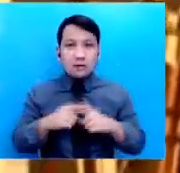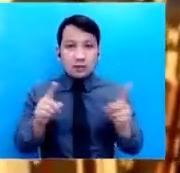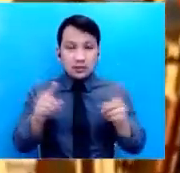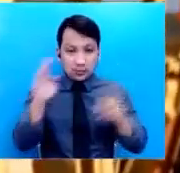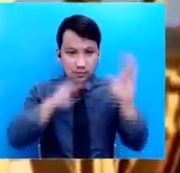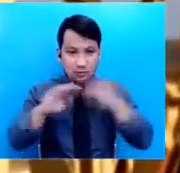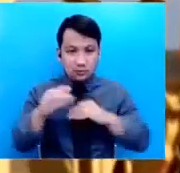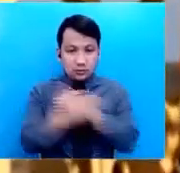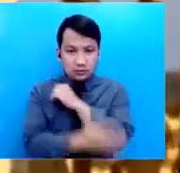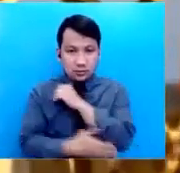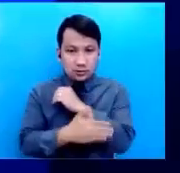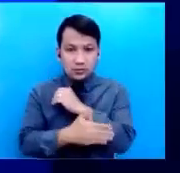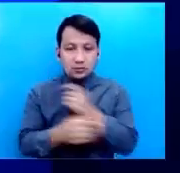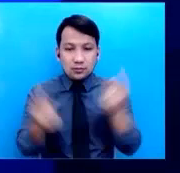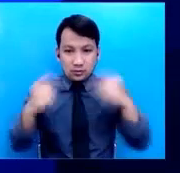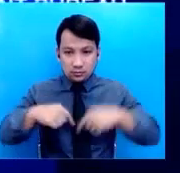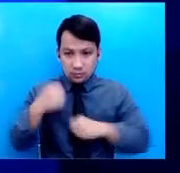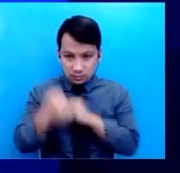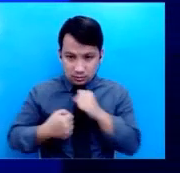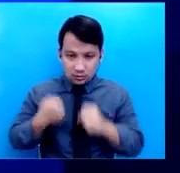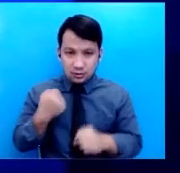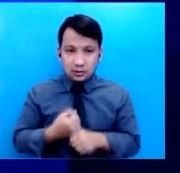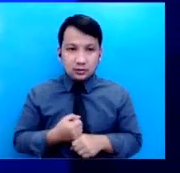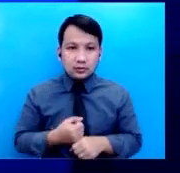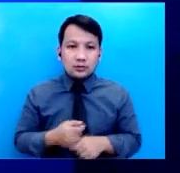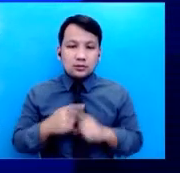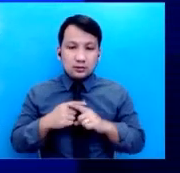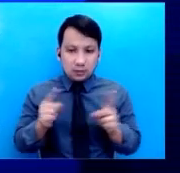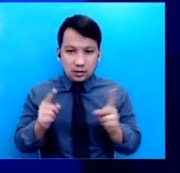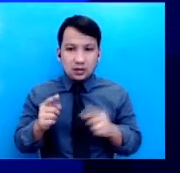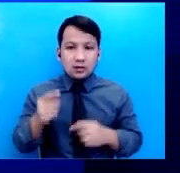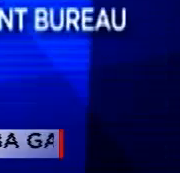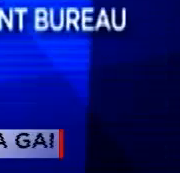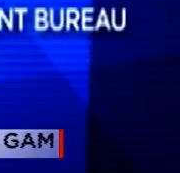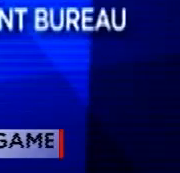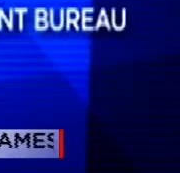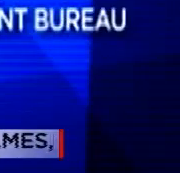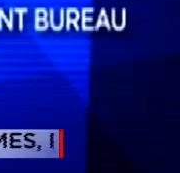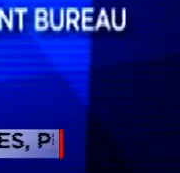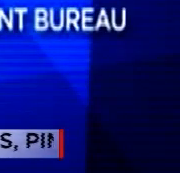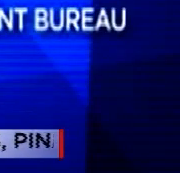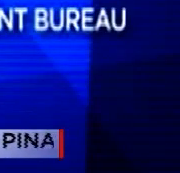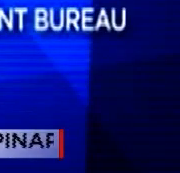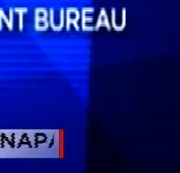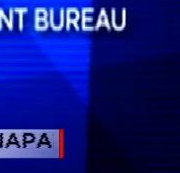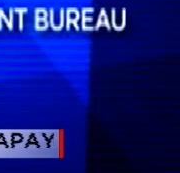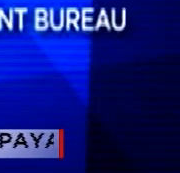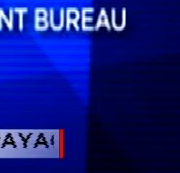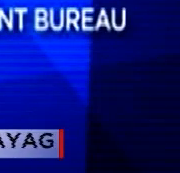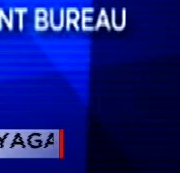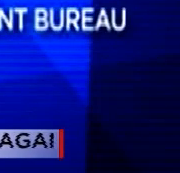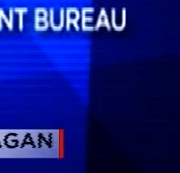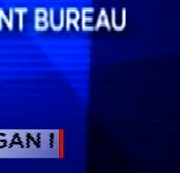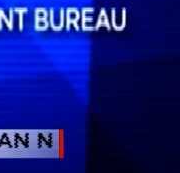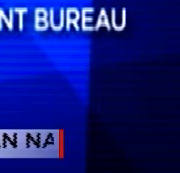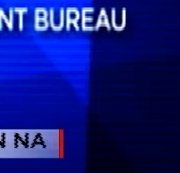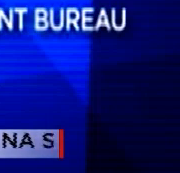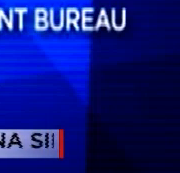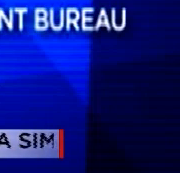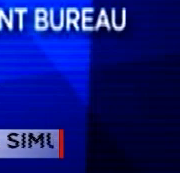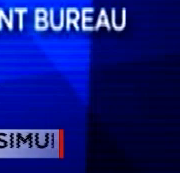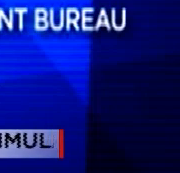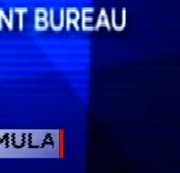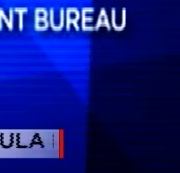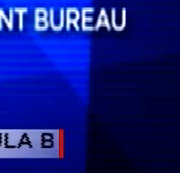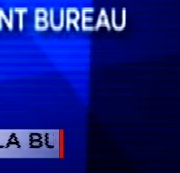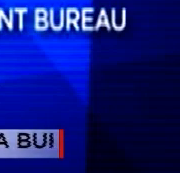yan pagpasok ng taon. Unfortunately, nung entrada po ng 2022, may mga issues po